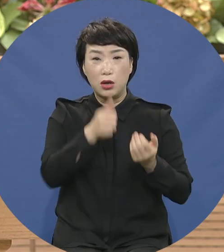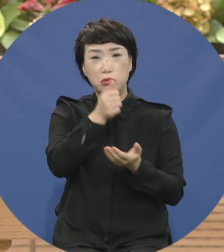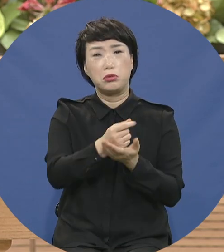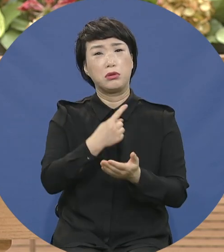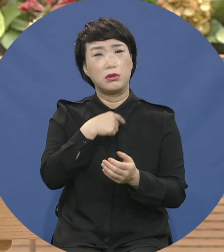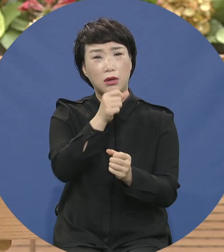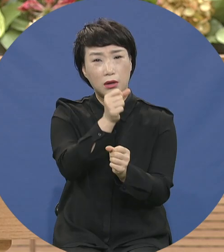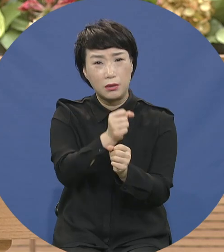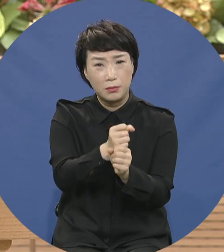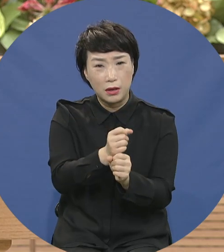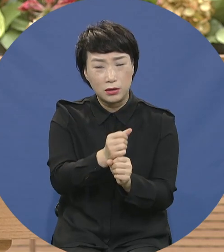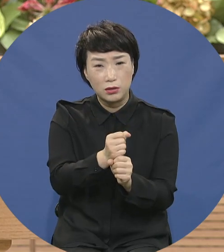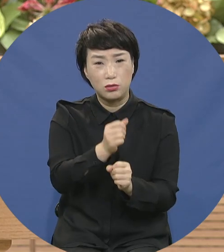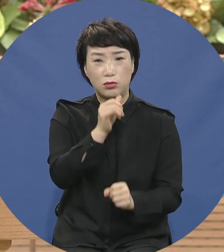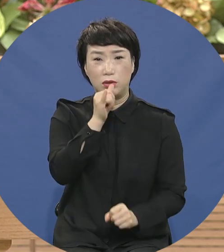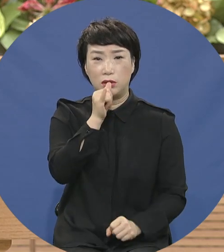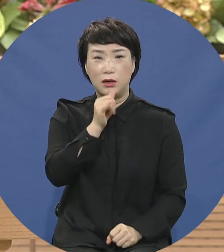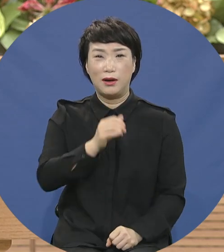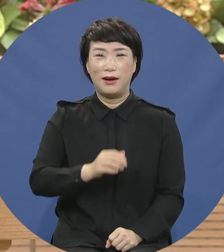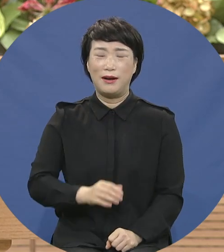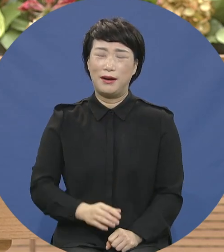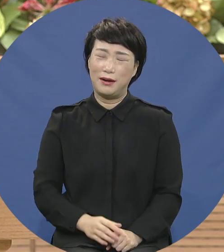범죄케 한다.